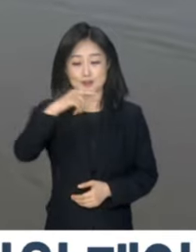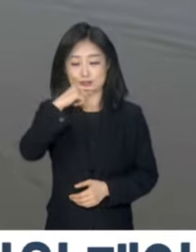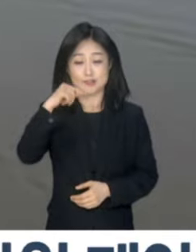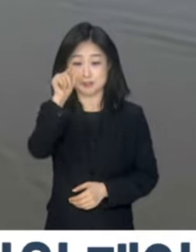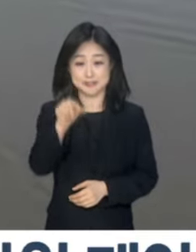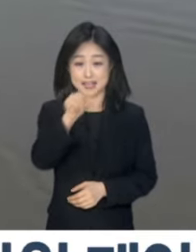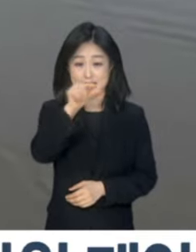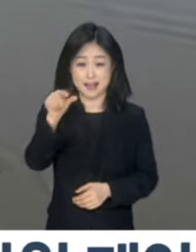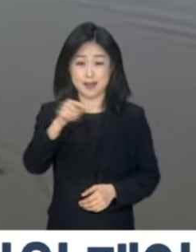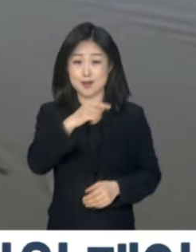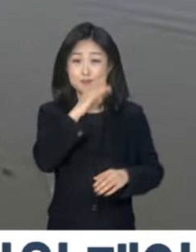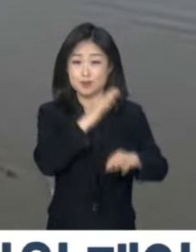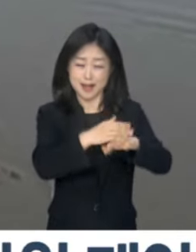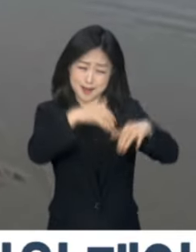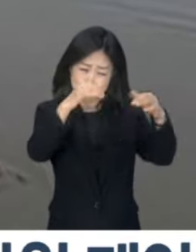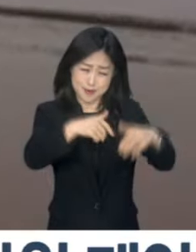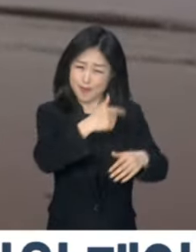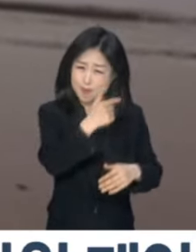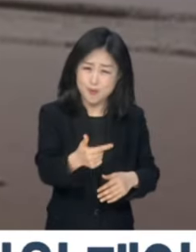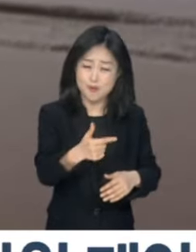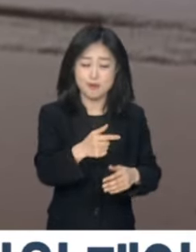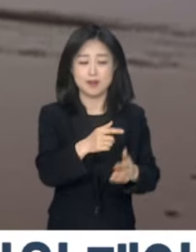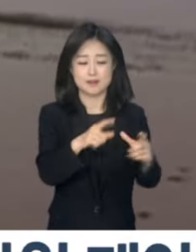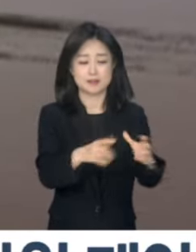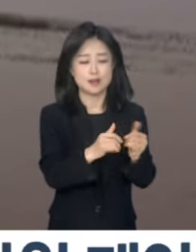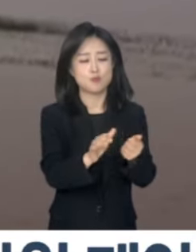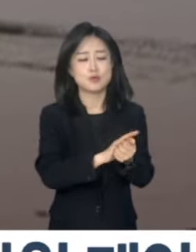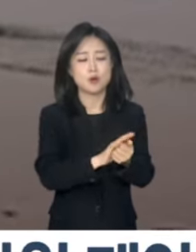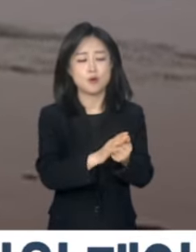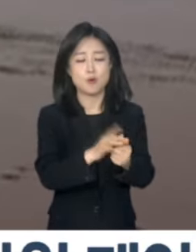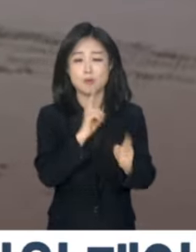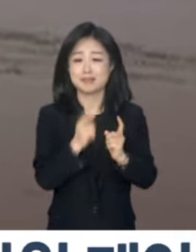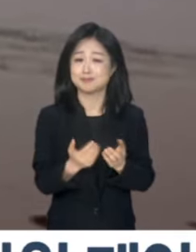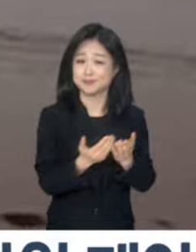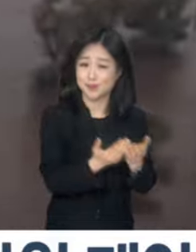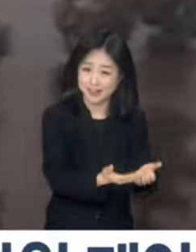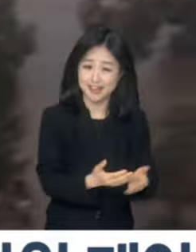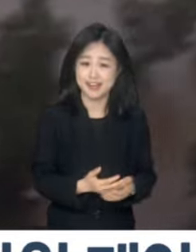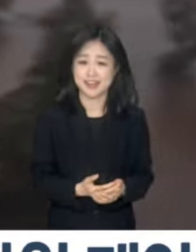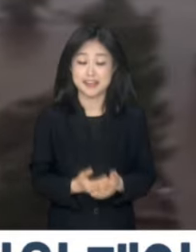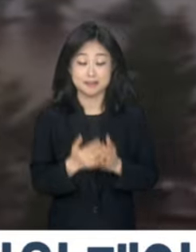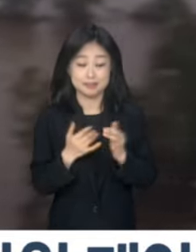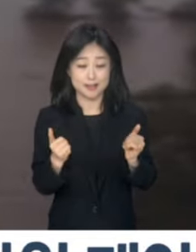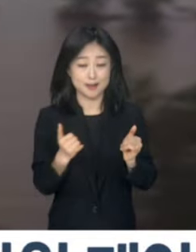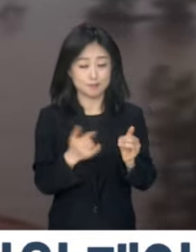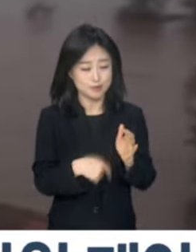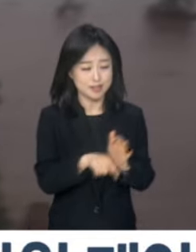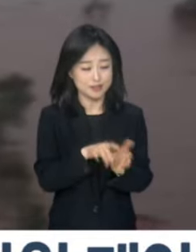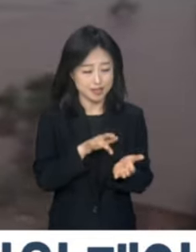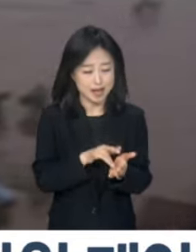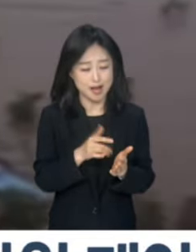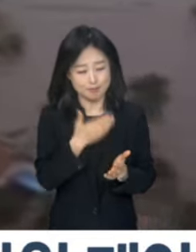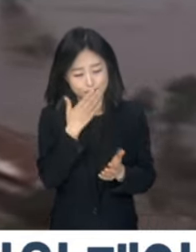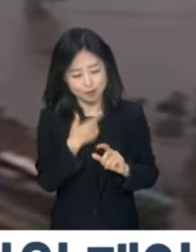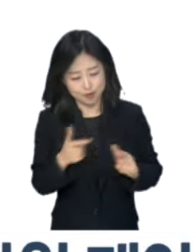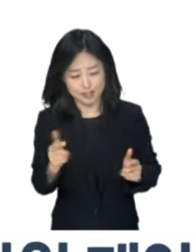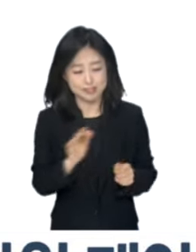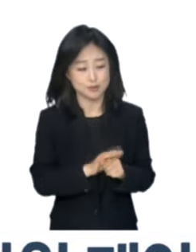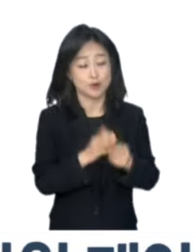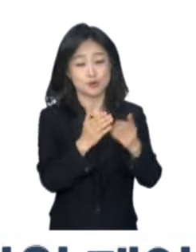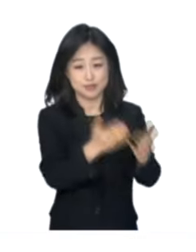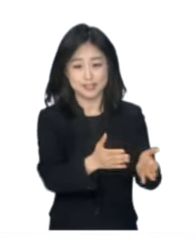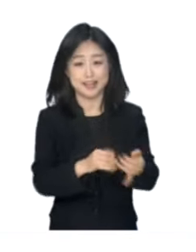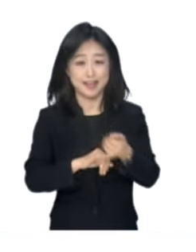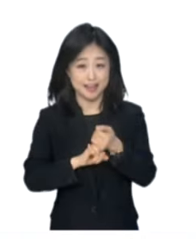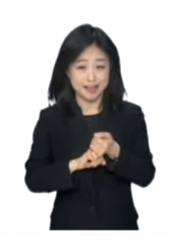대한적십자사가 폭우로 큰 피해를 본 북한 주민들에게 깊은 위로를 전한다며 북한 당국에 인도적 지원을 제안했습니다.